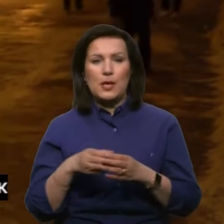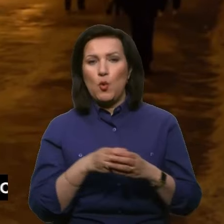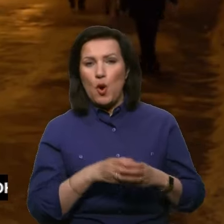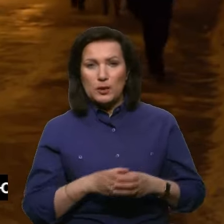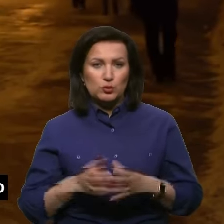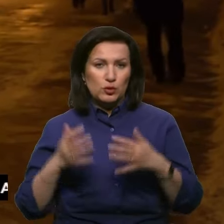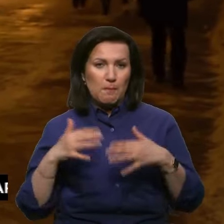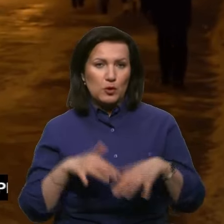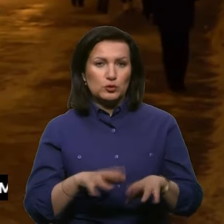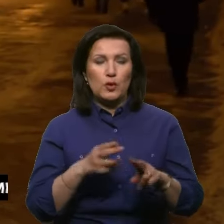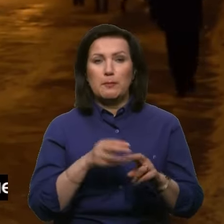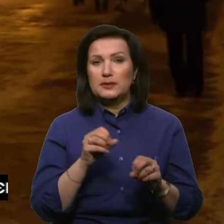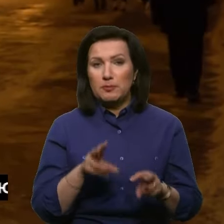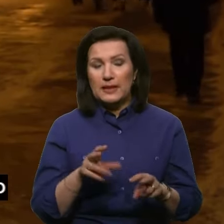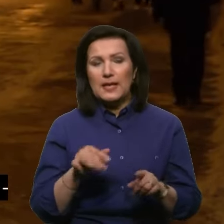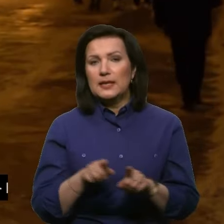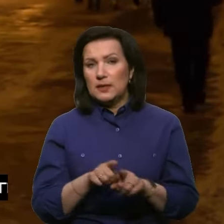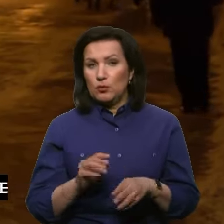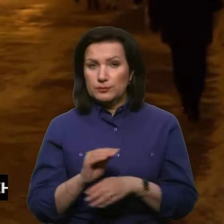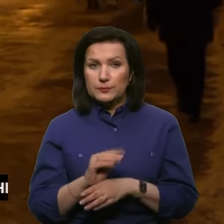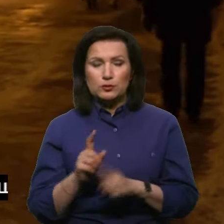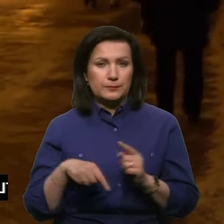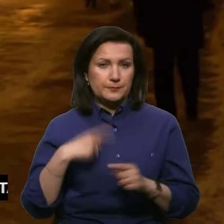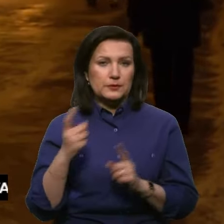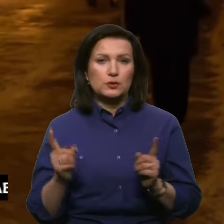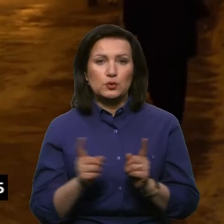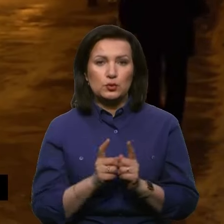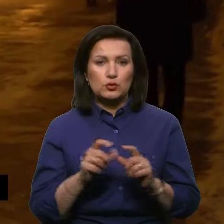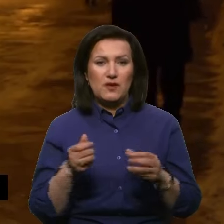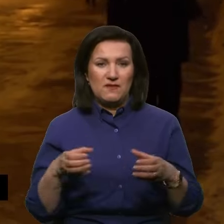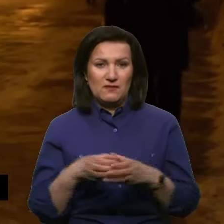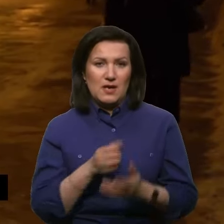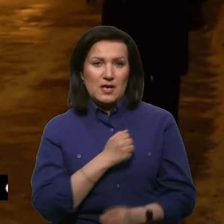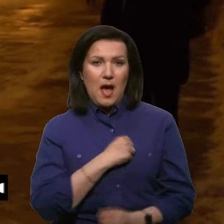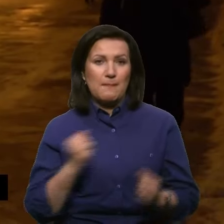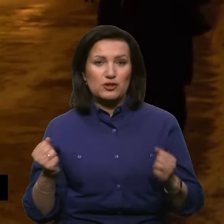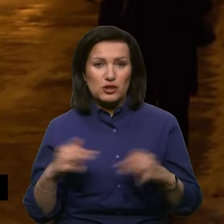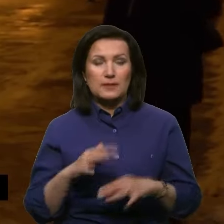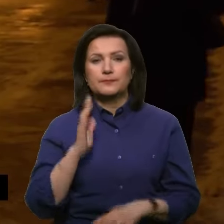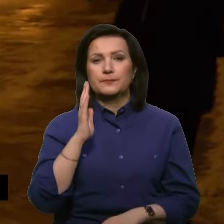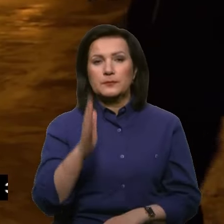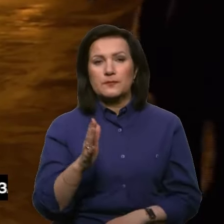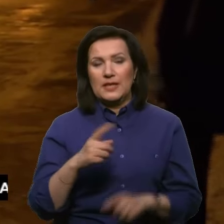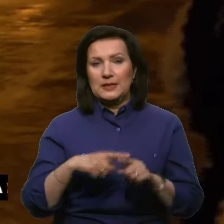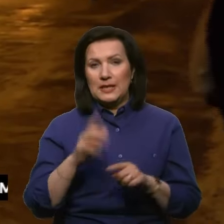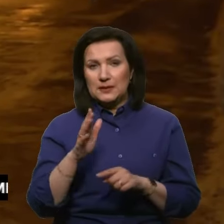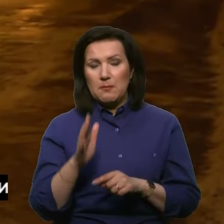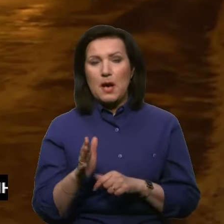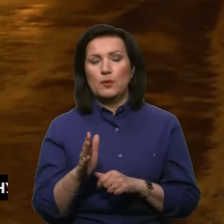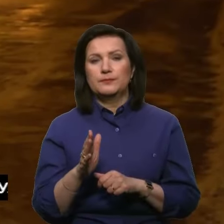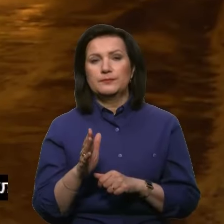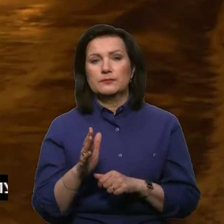морської безпеки. І також додали, що наступна зустріч у форматі «Рамштайн» відбудеться незабаром, а